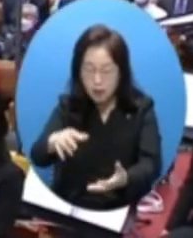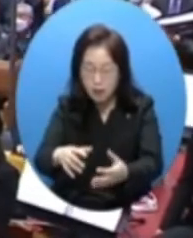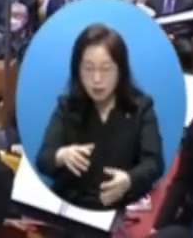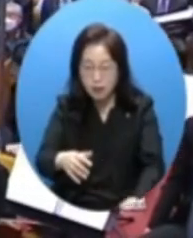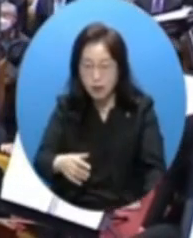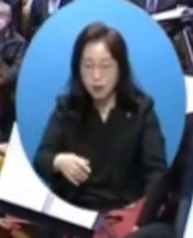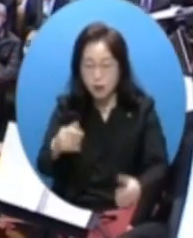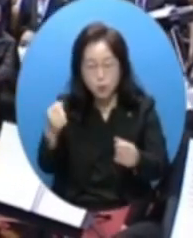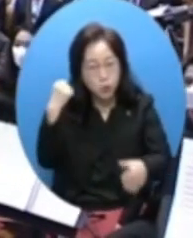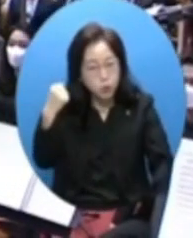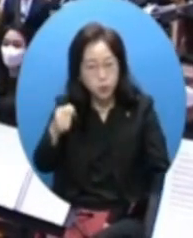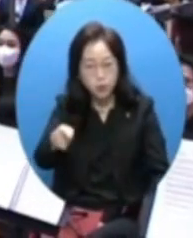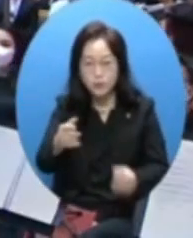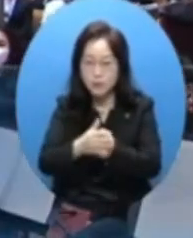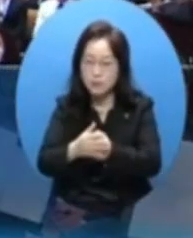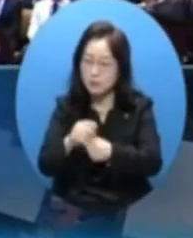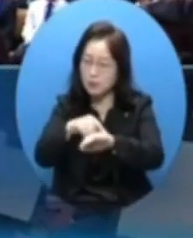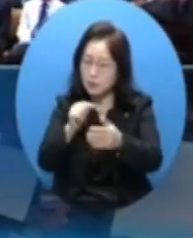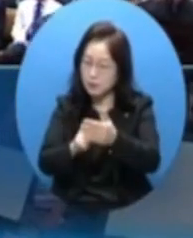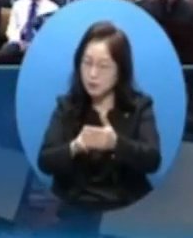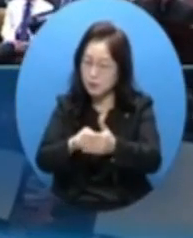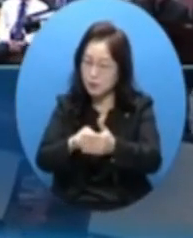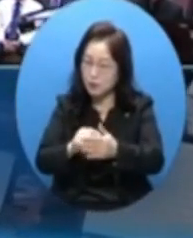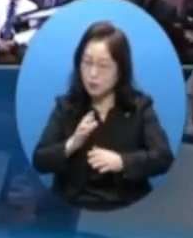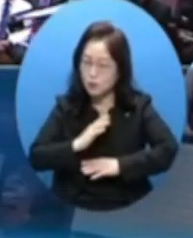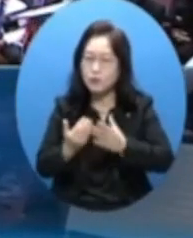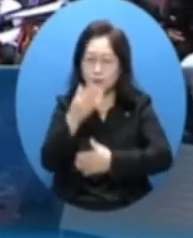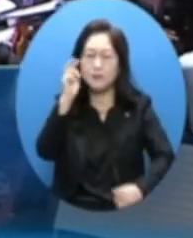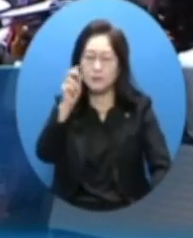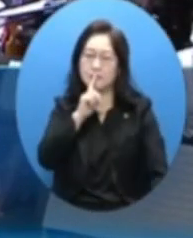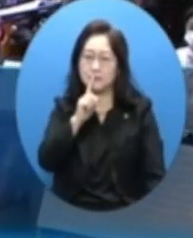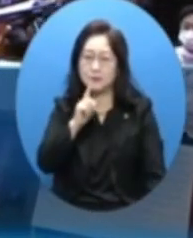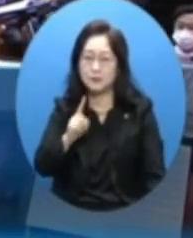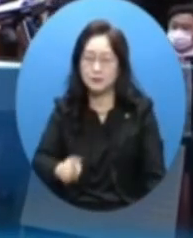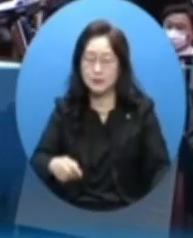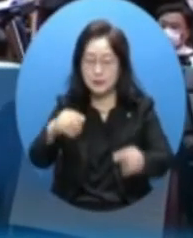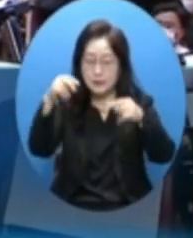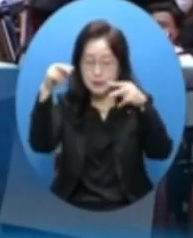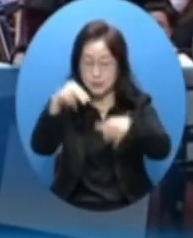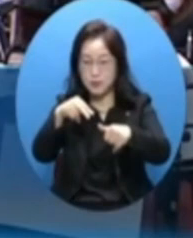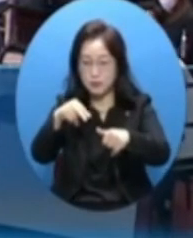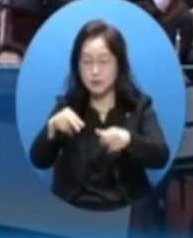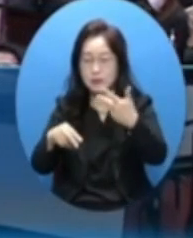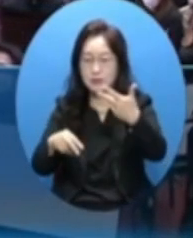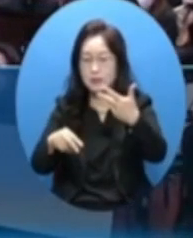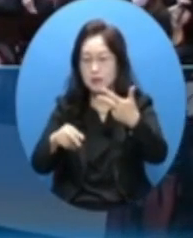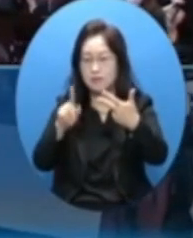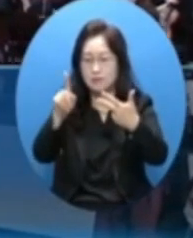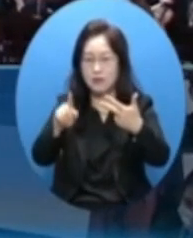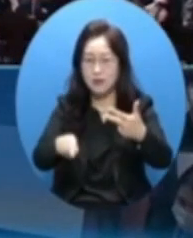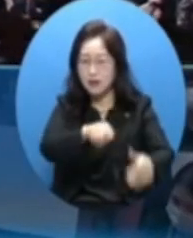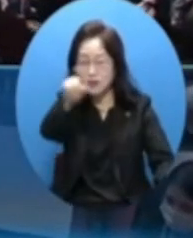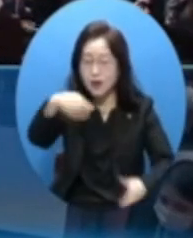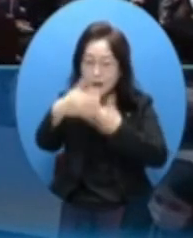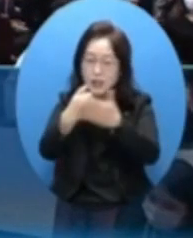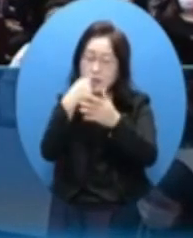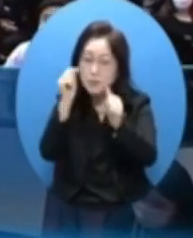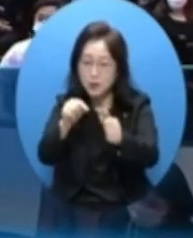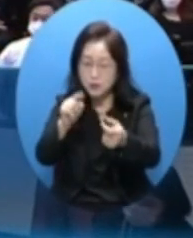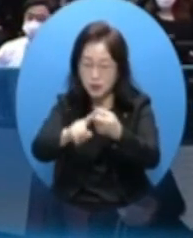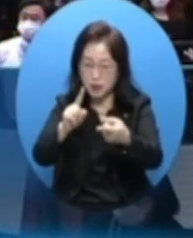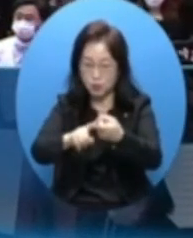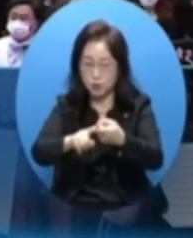두려움이 들어올 수가 있었습니다 신명기 7장 1절 보면 이와 같은 말씀이 나옵니다 내 하나님 여호와께서 너를 인도하사 내가 가서 차지할 땅으로 드리시고